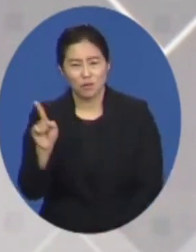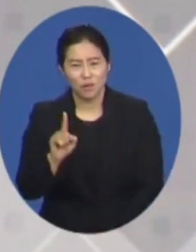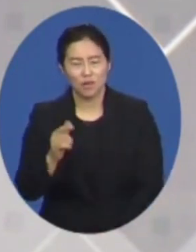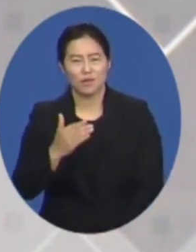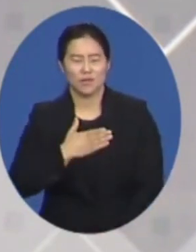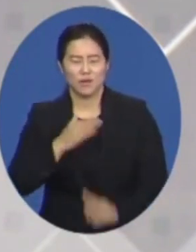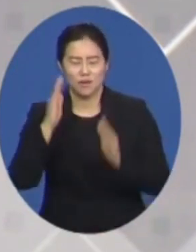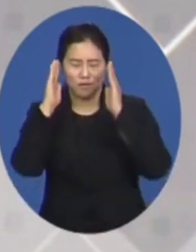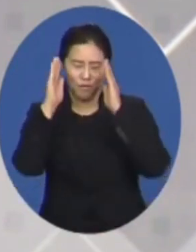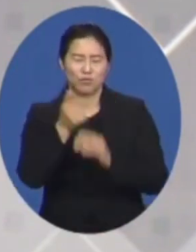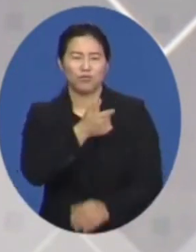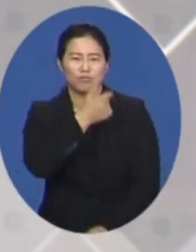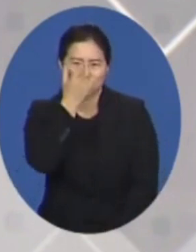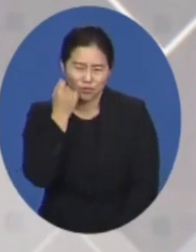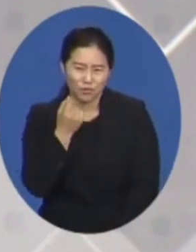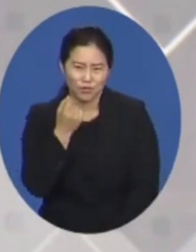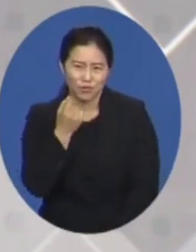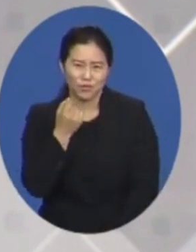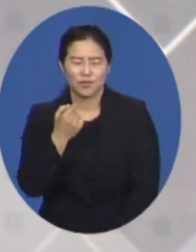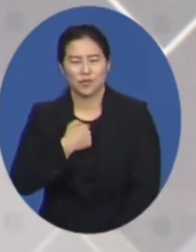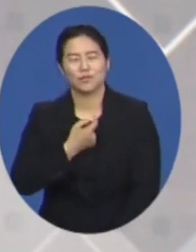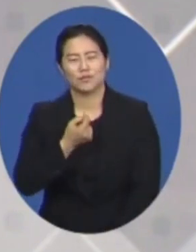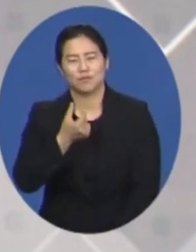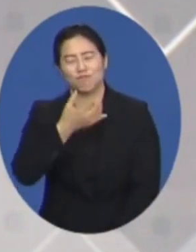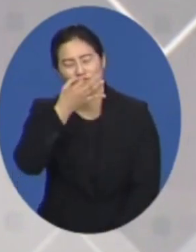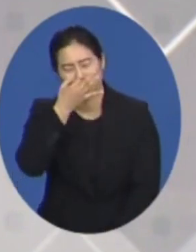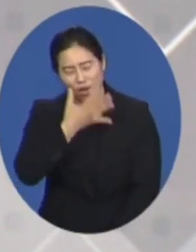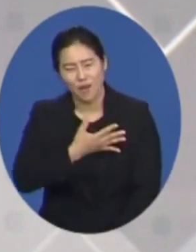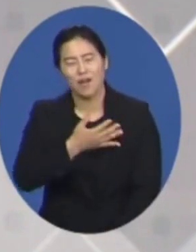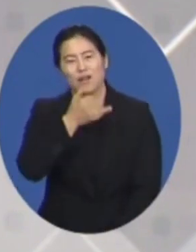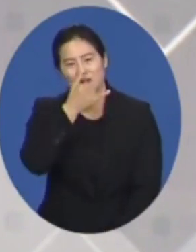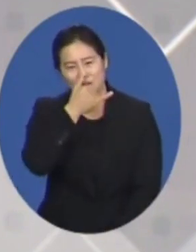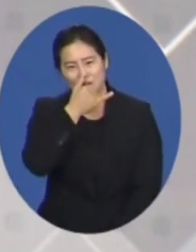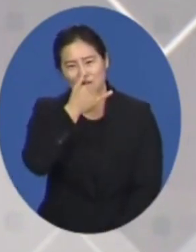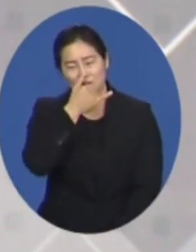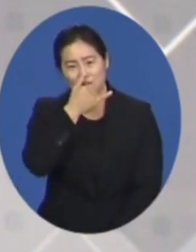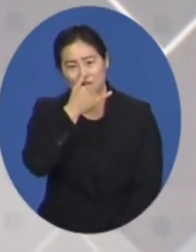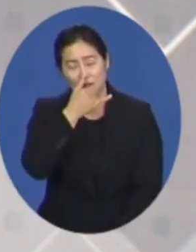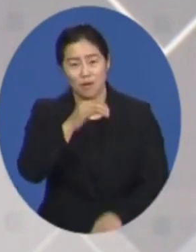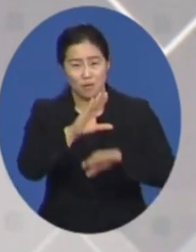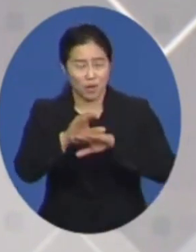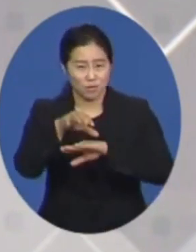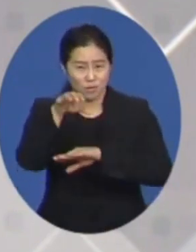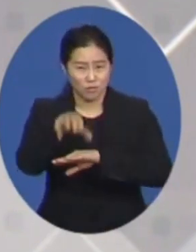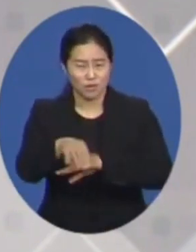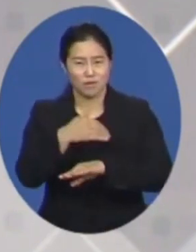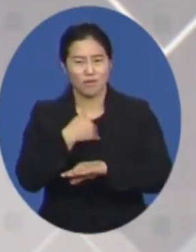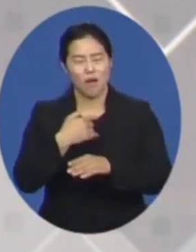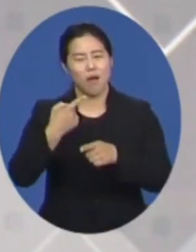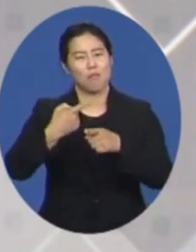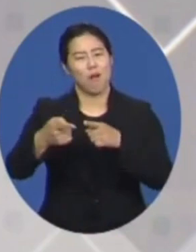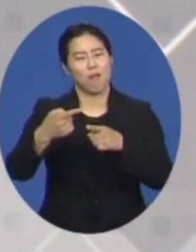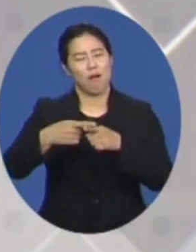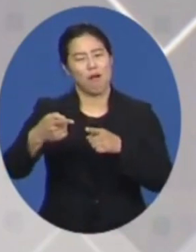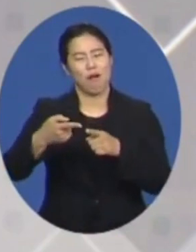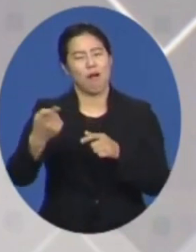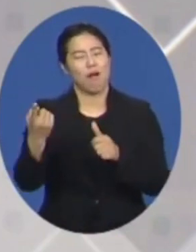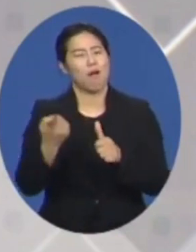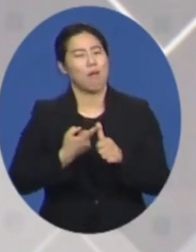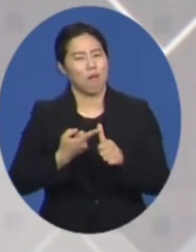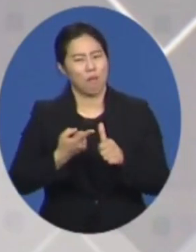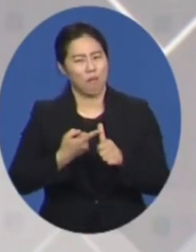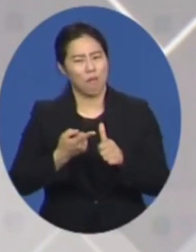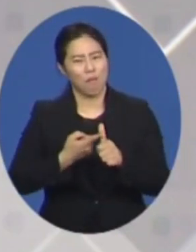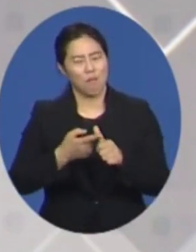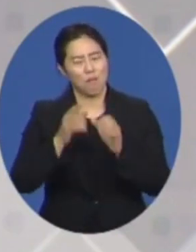저를 약간의 힘들게 했습니다 첫번째 방 조국에서 저를 평가 자녀 저라는